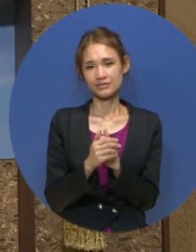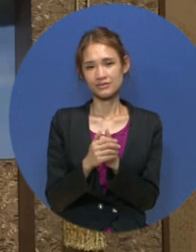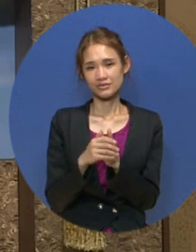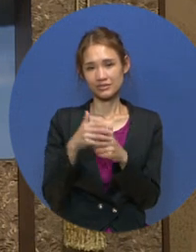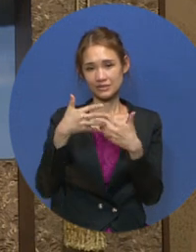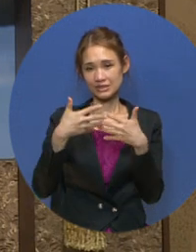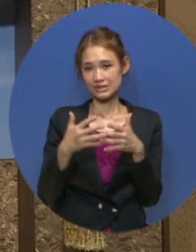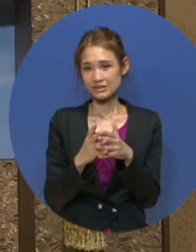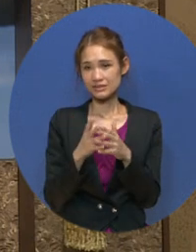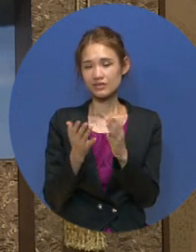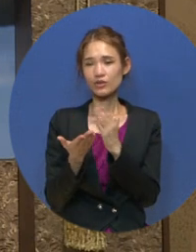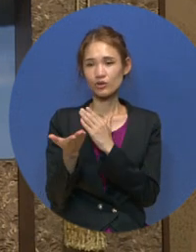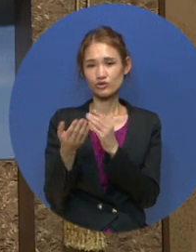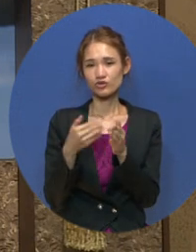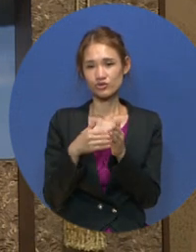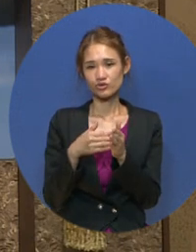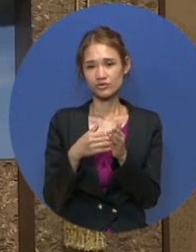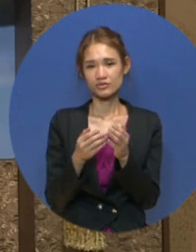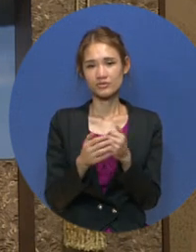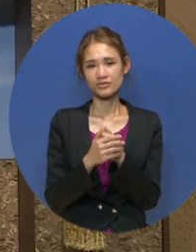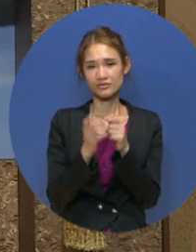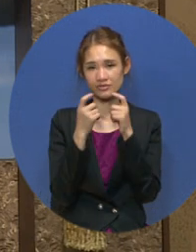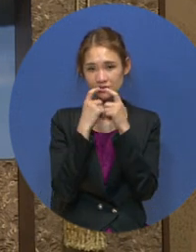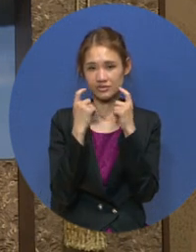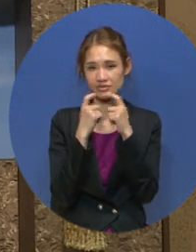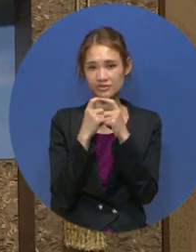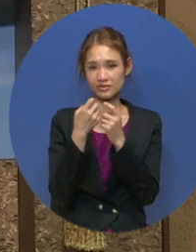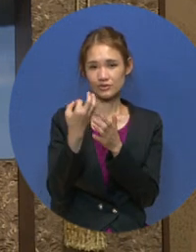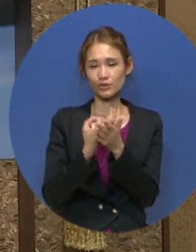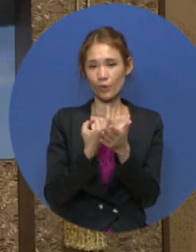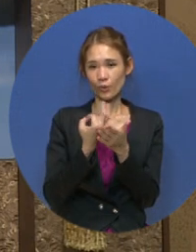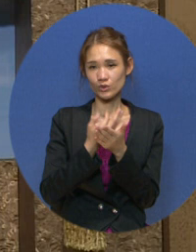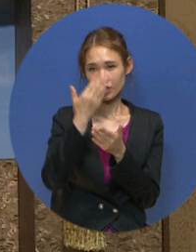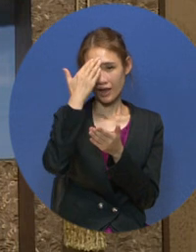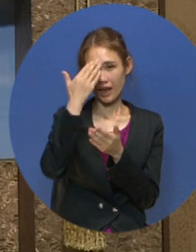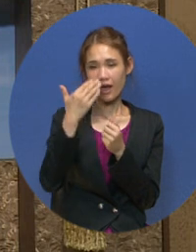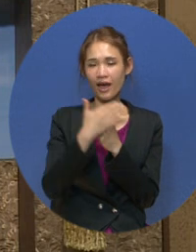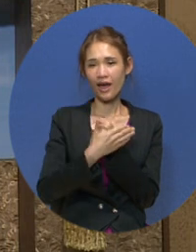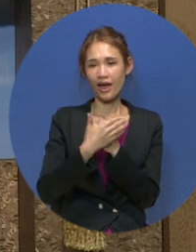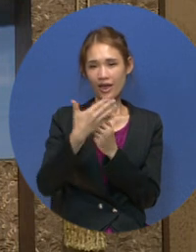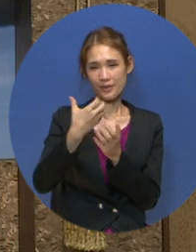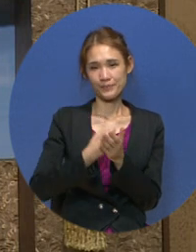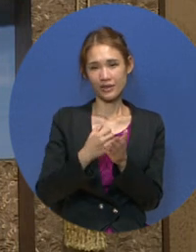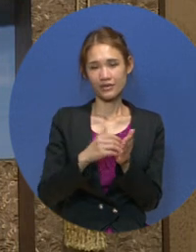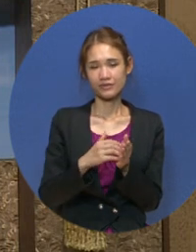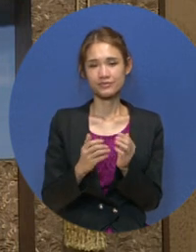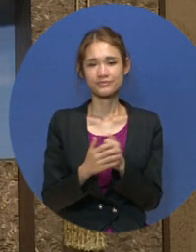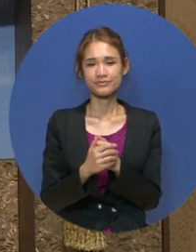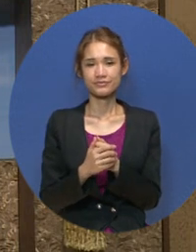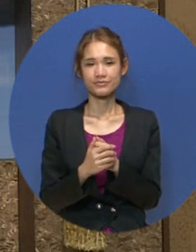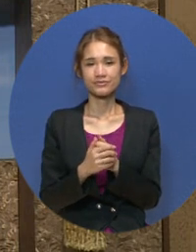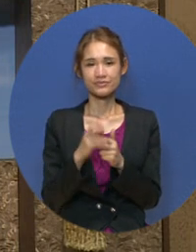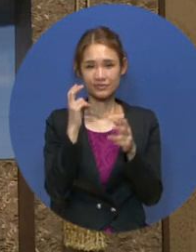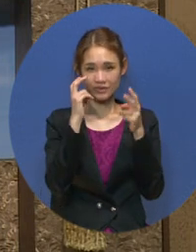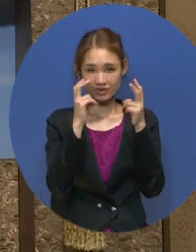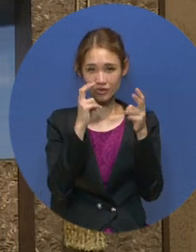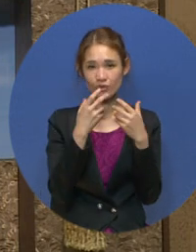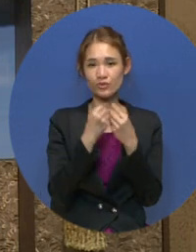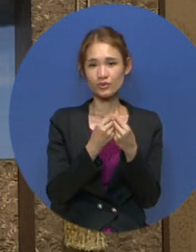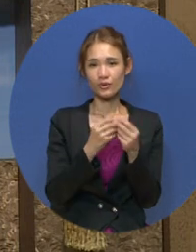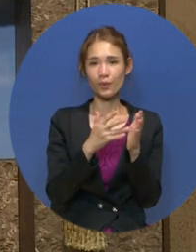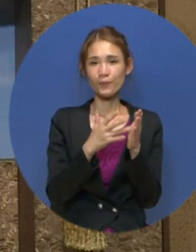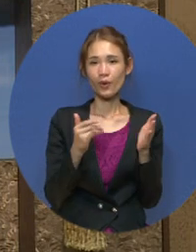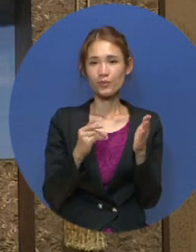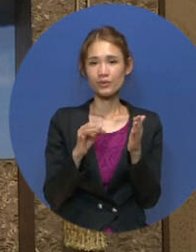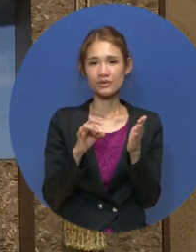기부금 영수증을 발행해 드리게 되면 개인은 소득공제를 받으실 수 있고요. 연말에. 그렇죠. 그리고 기업 같은 경우에는